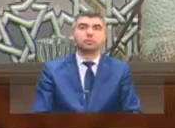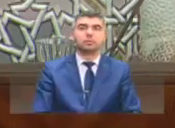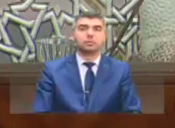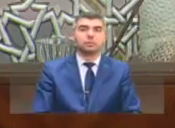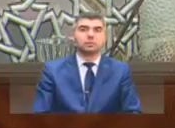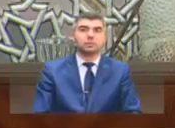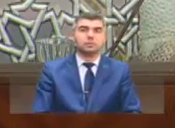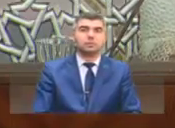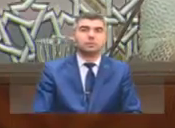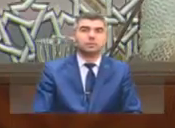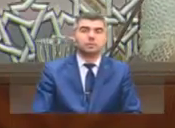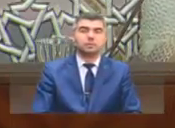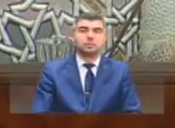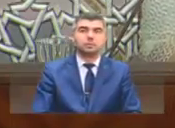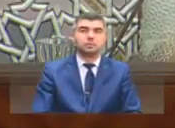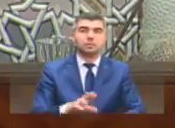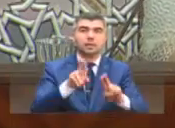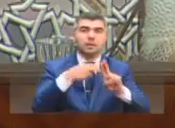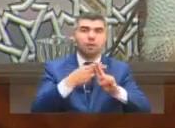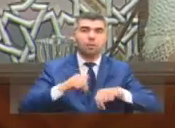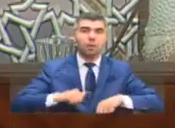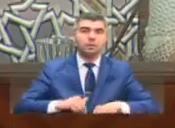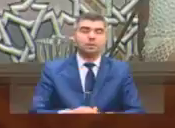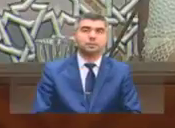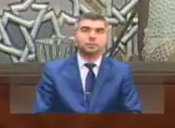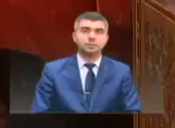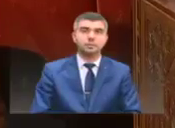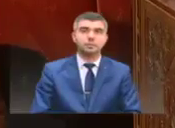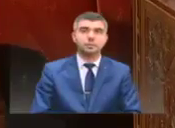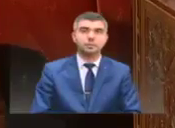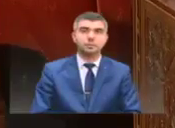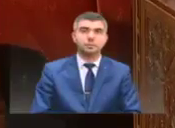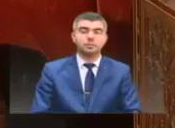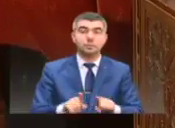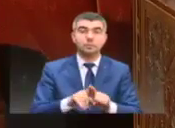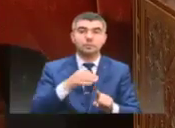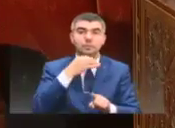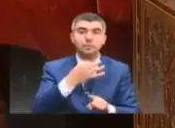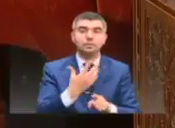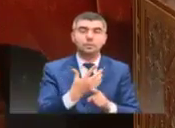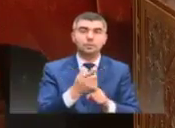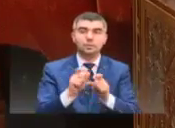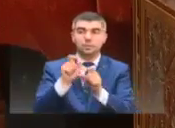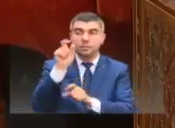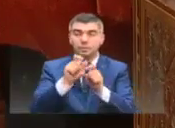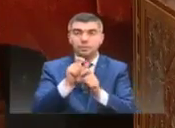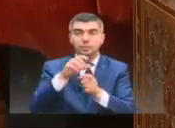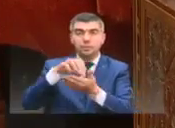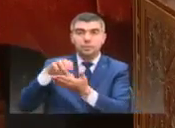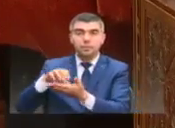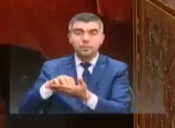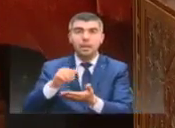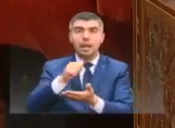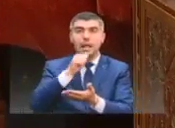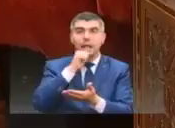نائب. تفضلوا السيدة كاتبة الدولة. نائب المحترم، أقول وأكرر أن المياه الموزعة في الشبكات العمومية